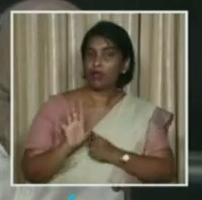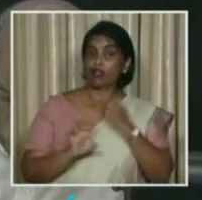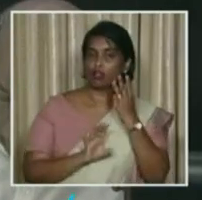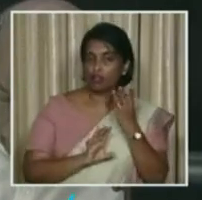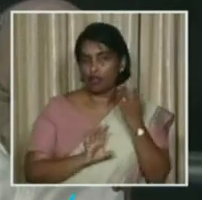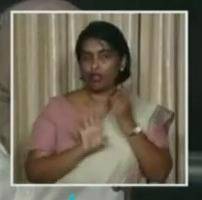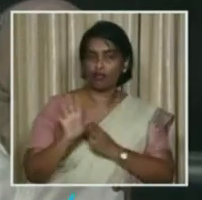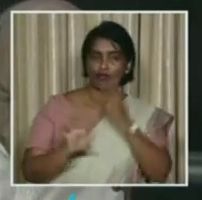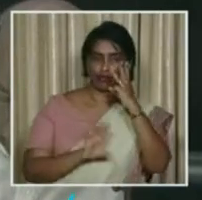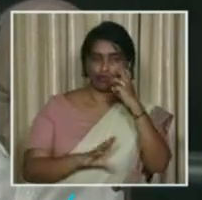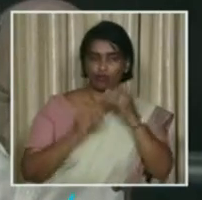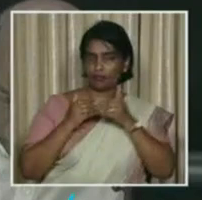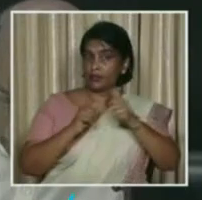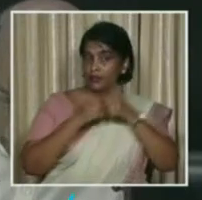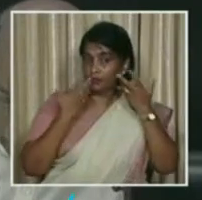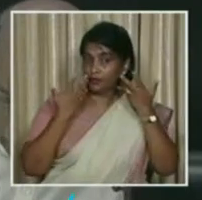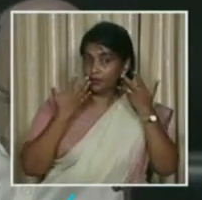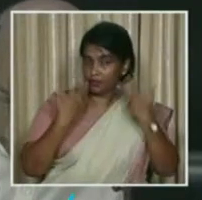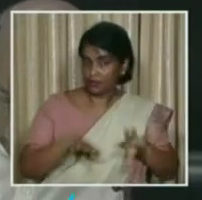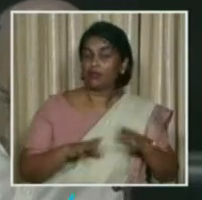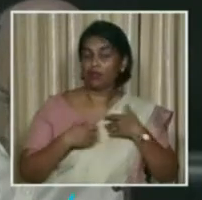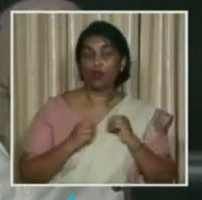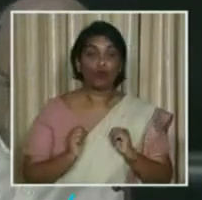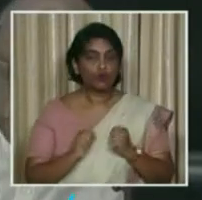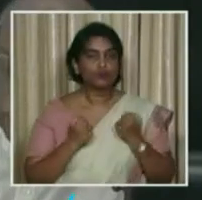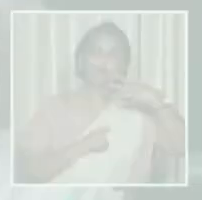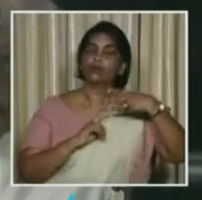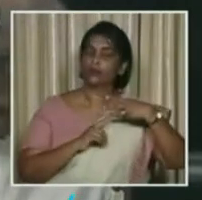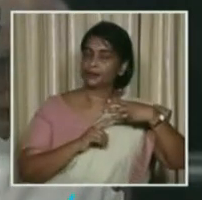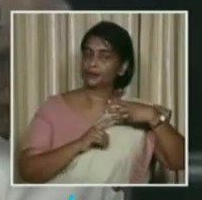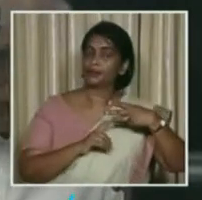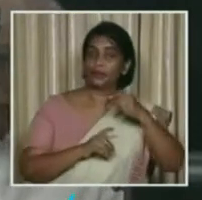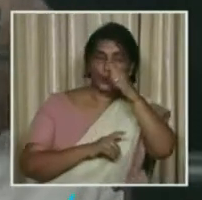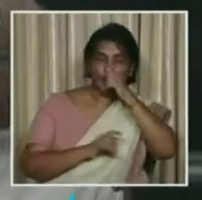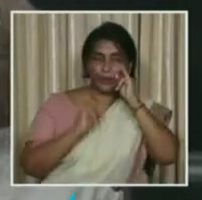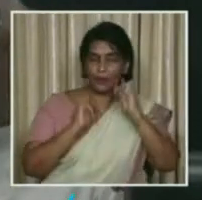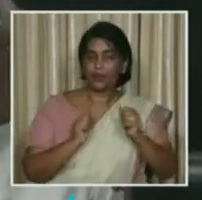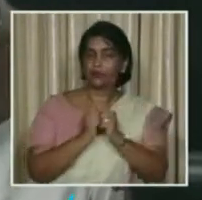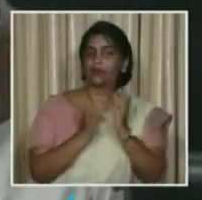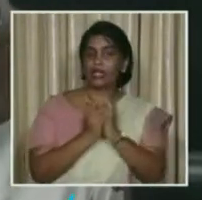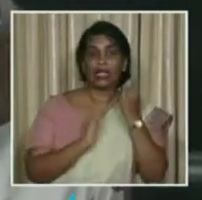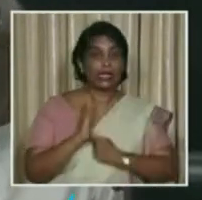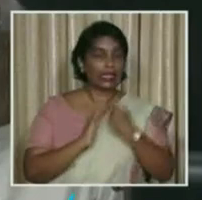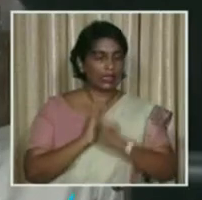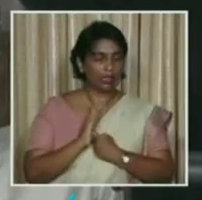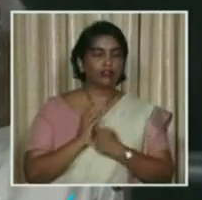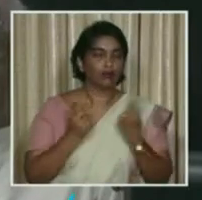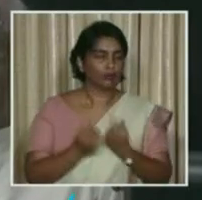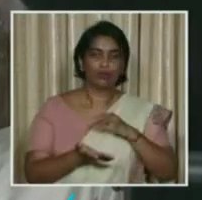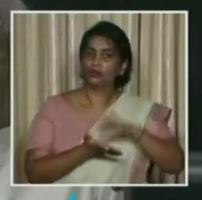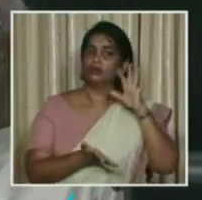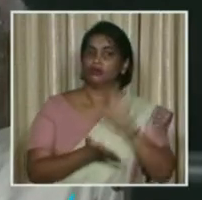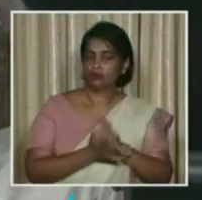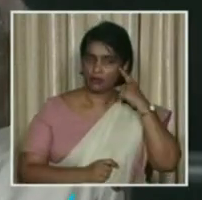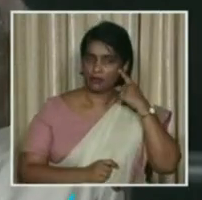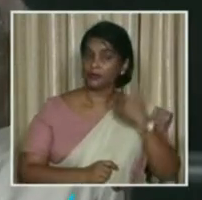හෝ 3හමාරක් තුල අවසන් කරගත හැකි. අපි ඊට උත්සාහය දරමු වෙහෙසෙමු. දූෂණය මැඩලීමේ නීති රීති වහාම සම්මත කොට